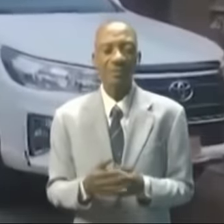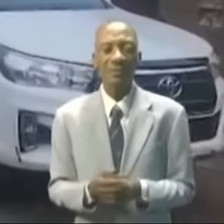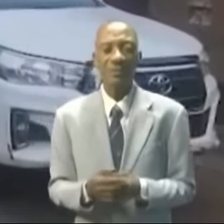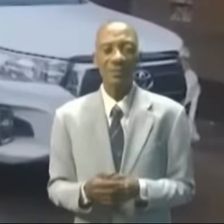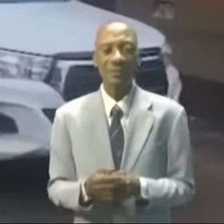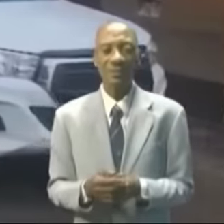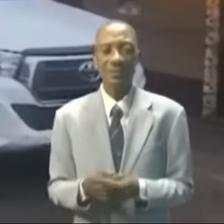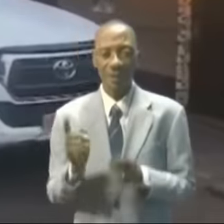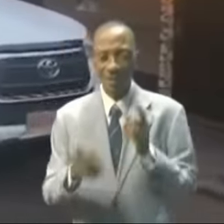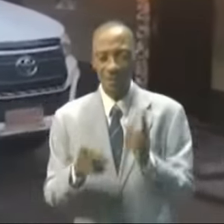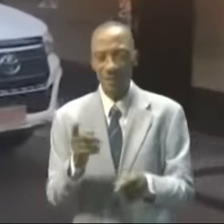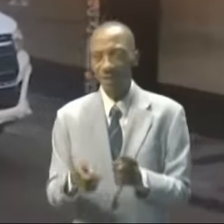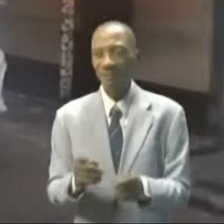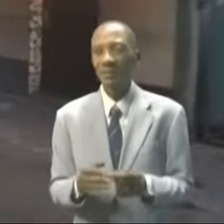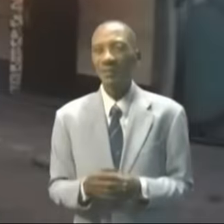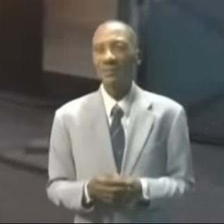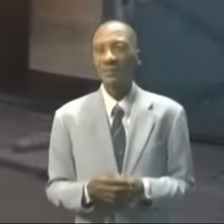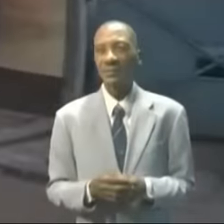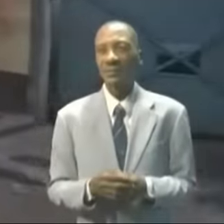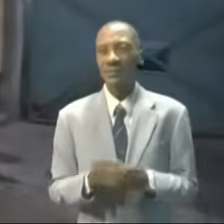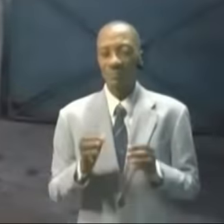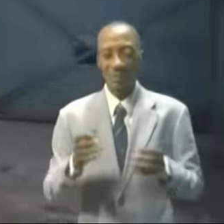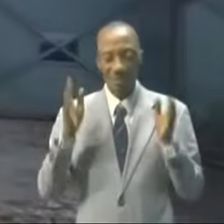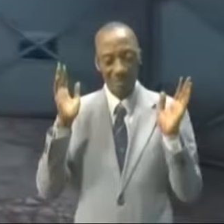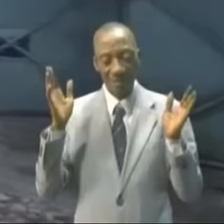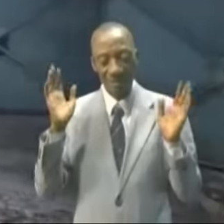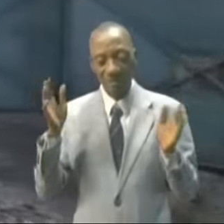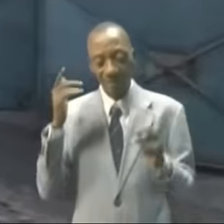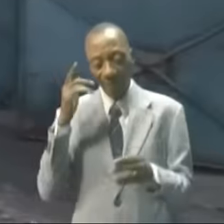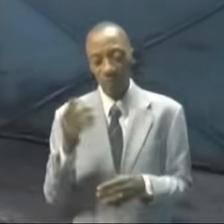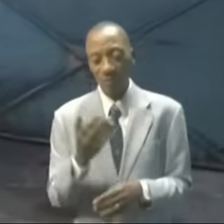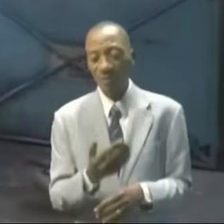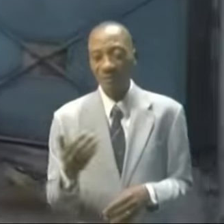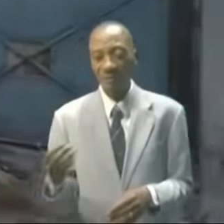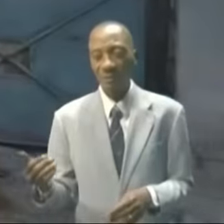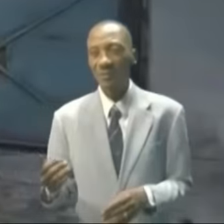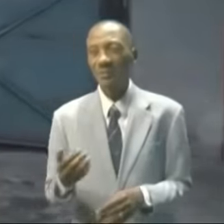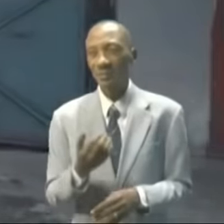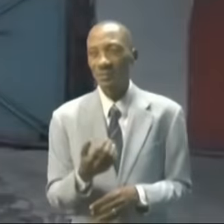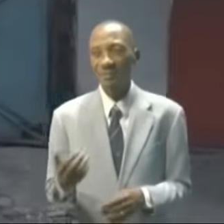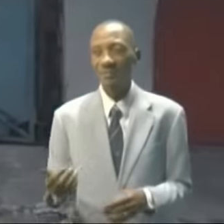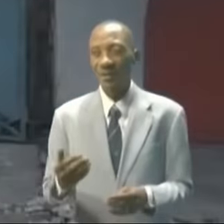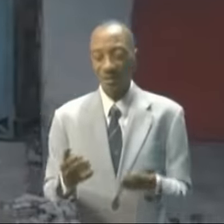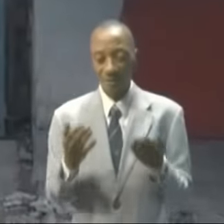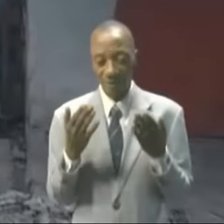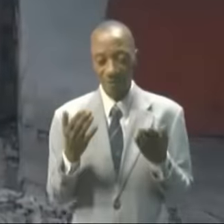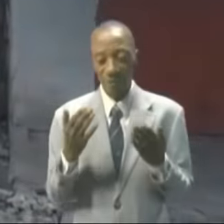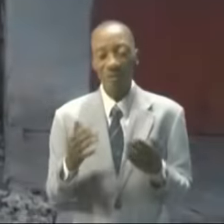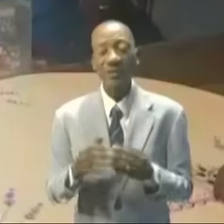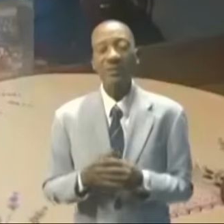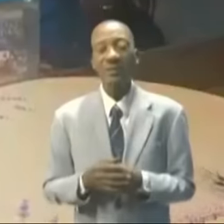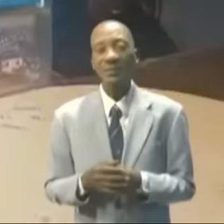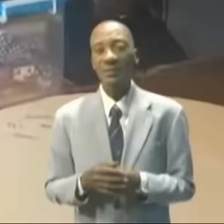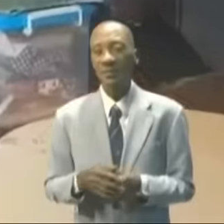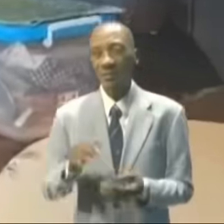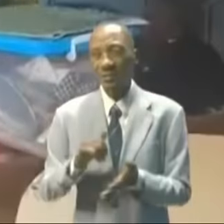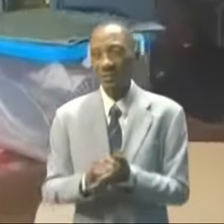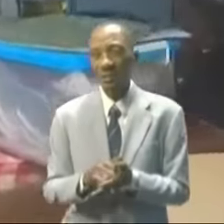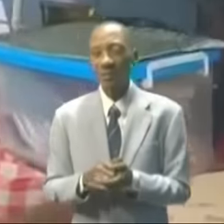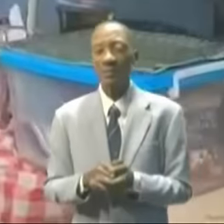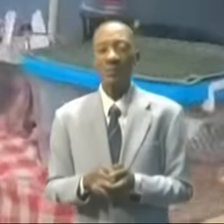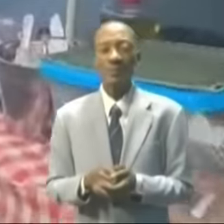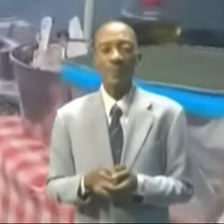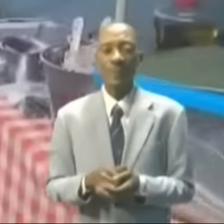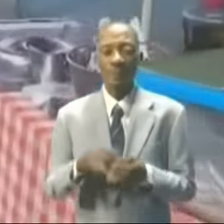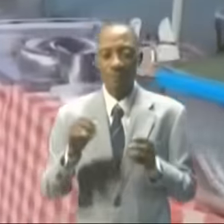fait. Nous osons croire que la police nationale congolaise, qui a pour mission de sécuriser les personnes et leurs biens, pourra se saisir